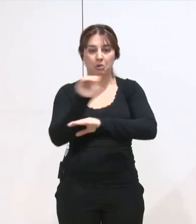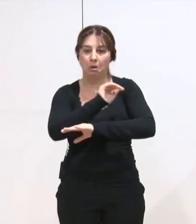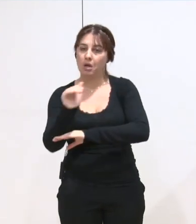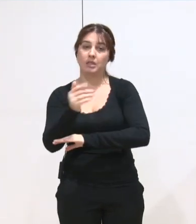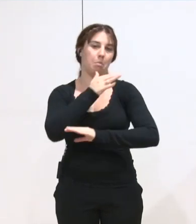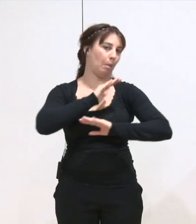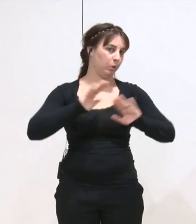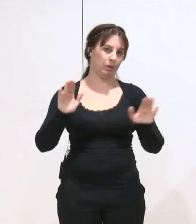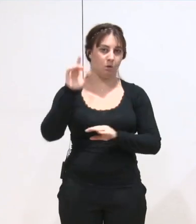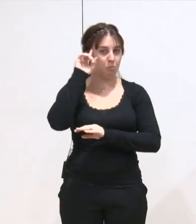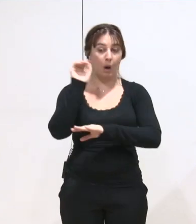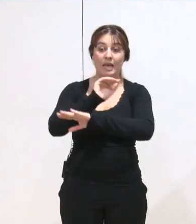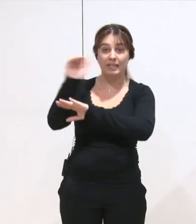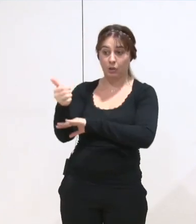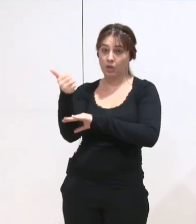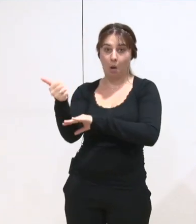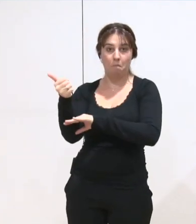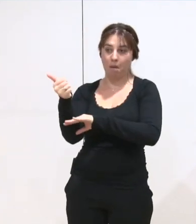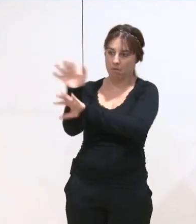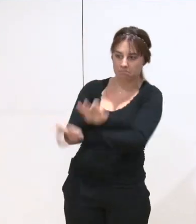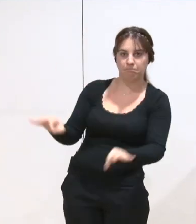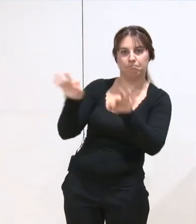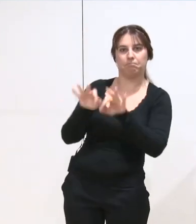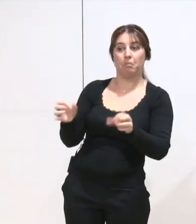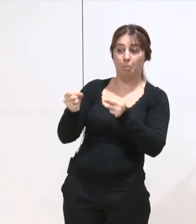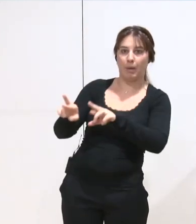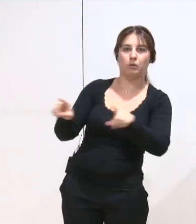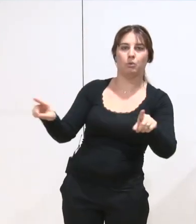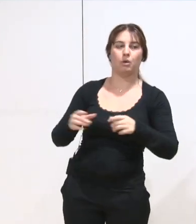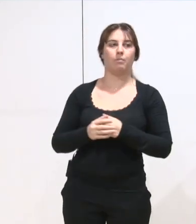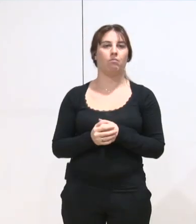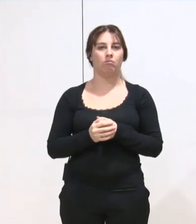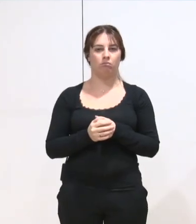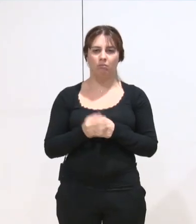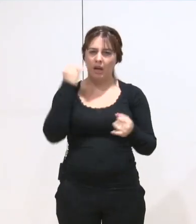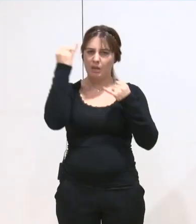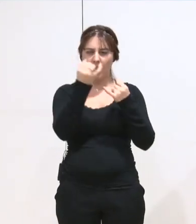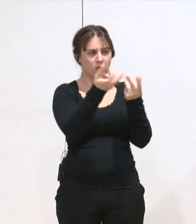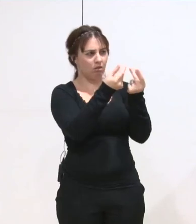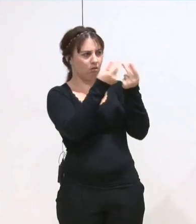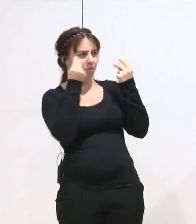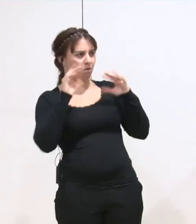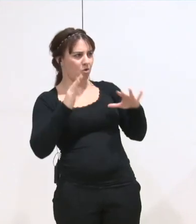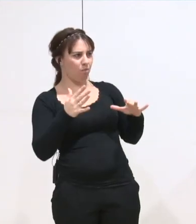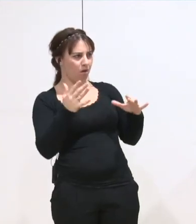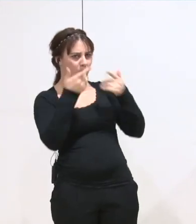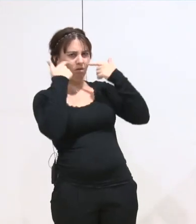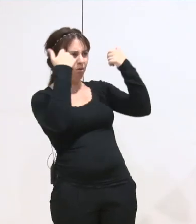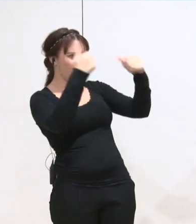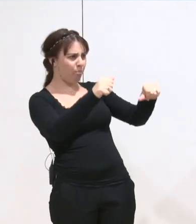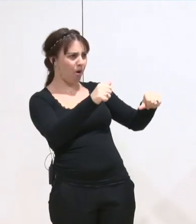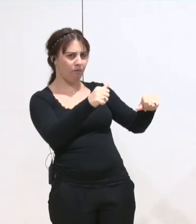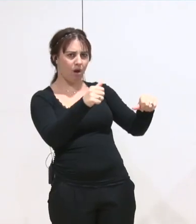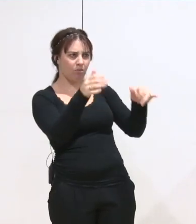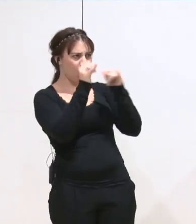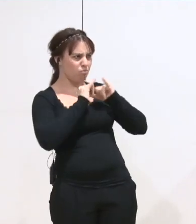sécurité n'est pas garantie. Comment de tels propos pourraient-ils être interprétés autrement que comme un aveu d'impuissance contre les fauteurs de